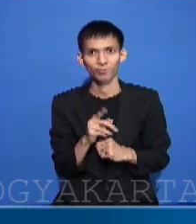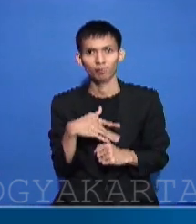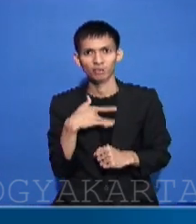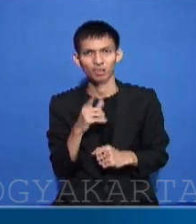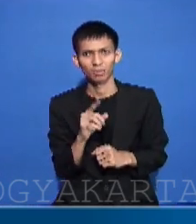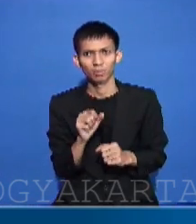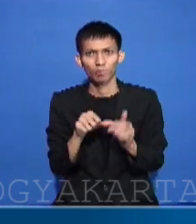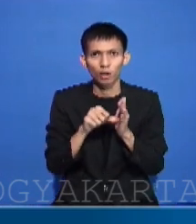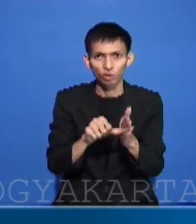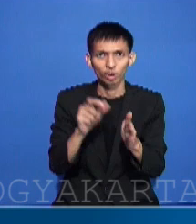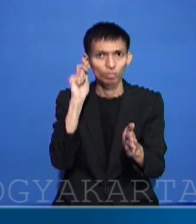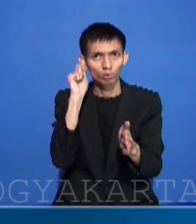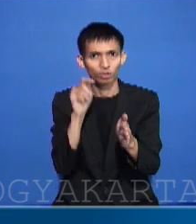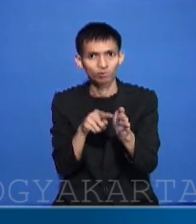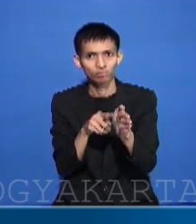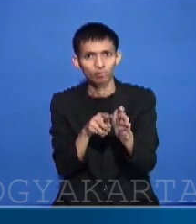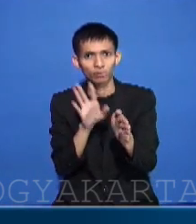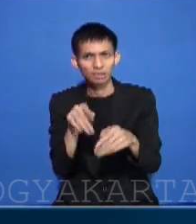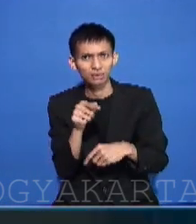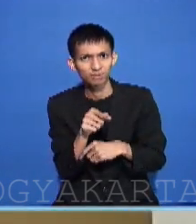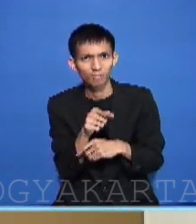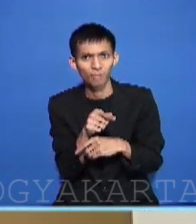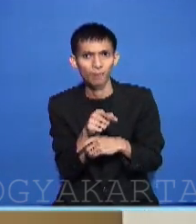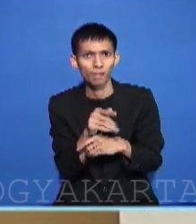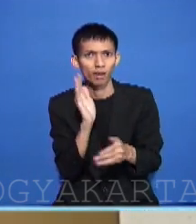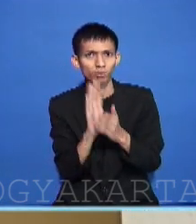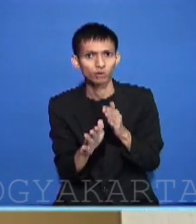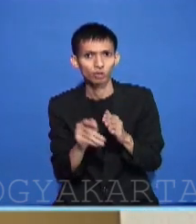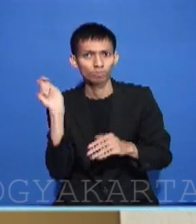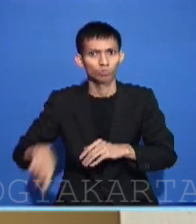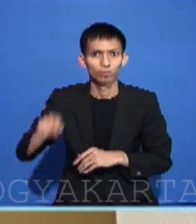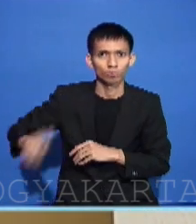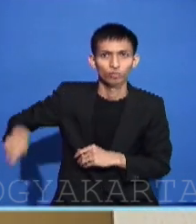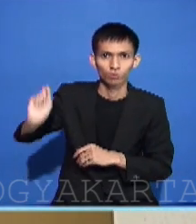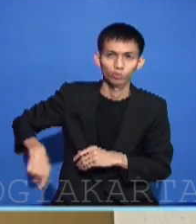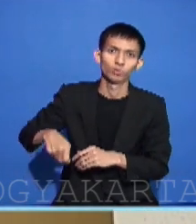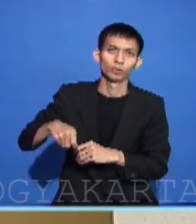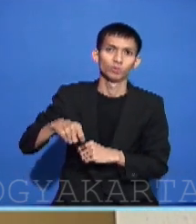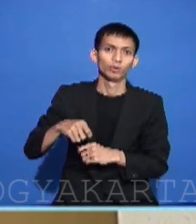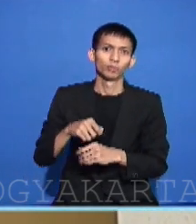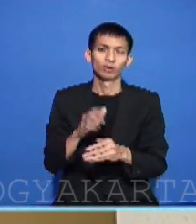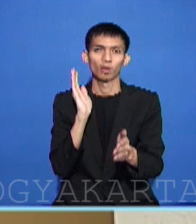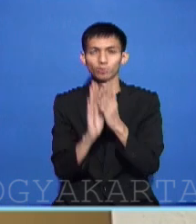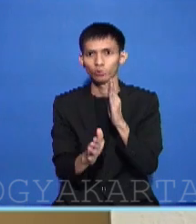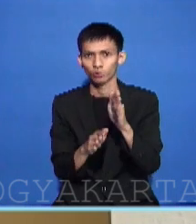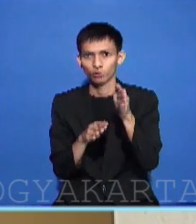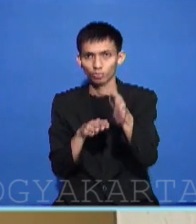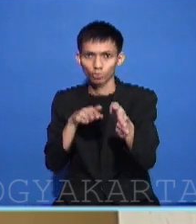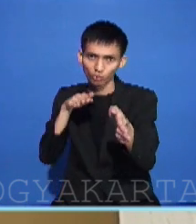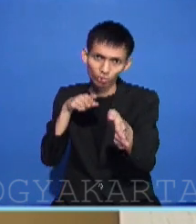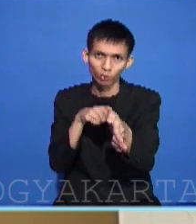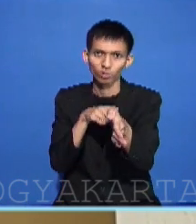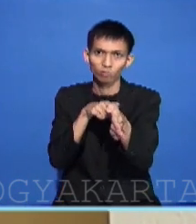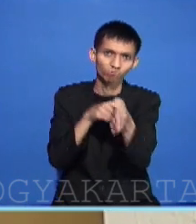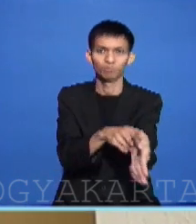ibu-ibu itu, malah anak itu bacok-bacok mobil saya, kabinnya depan itu mesin. Terus itu